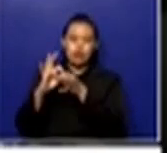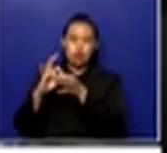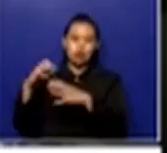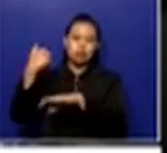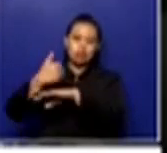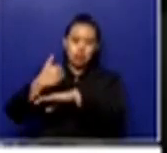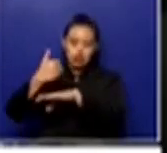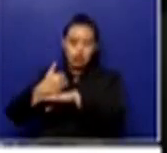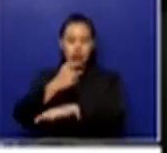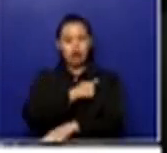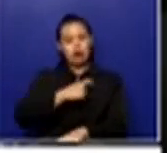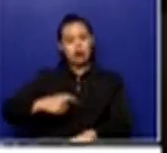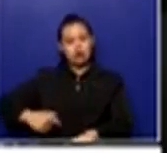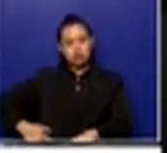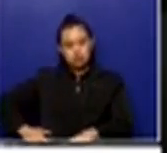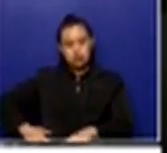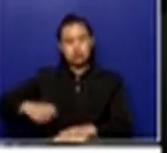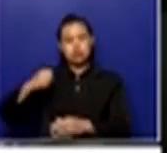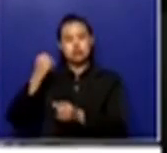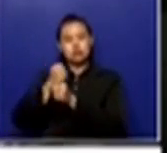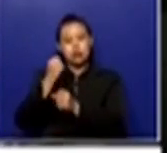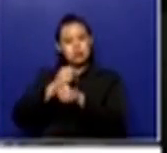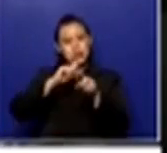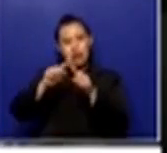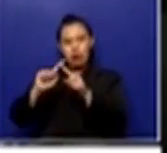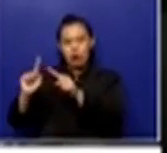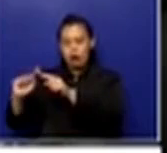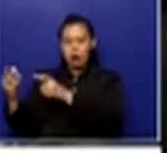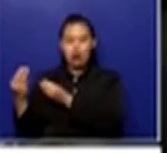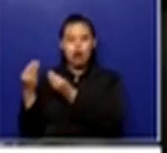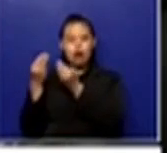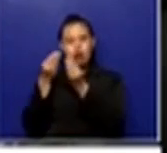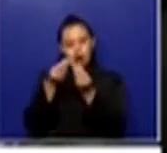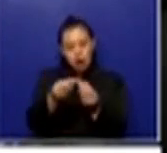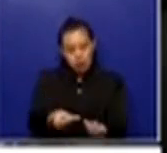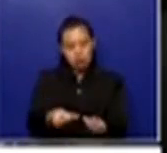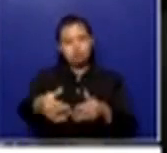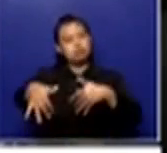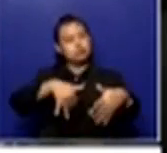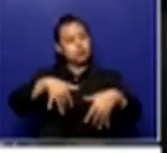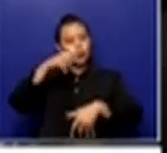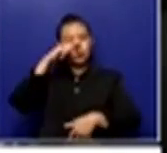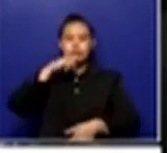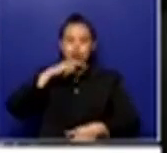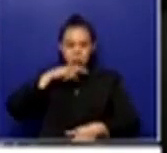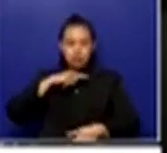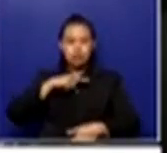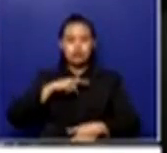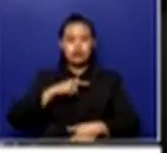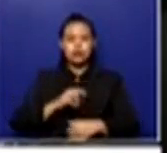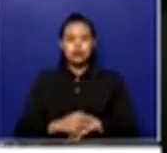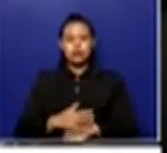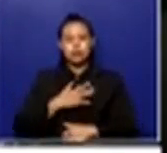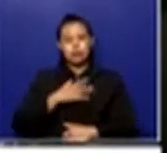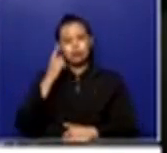ากรุณาธิคุณของสถาบันที่มีต่อประเทศไทยต่อปวงชนชาวไทยของทุกวันนี้ผมยังไม่มีช่องทางไห